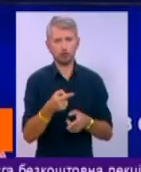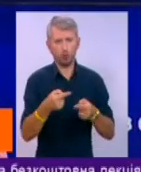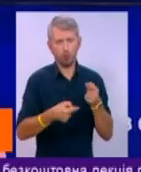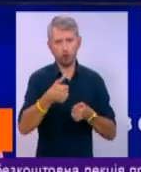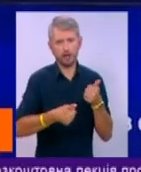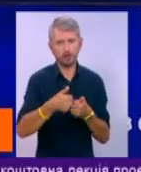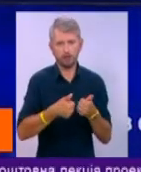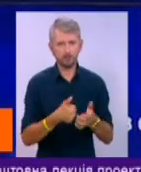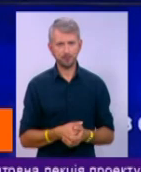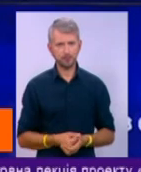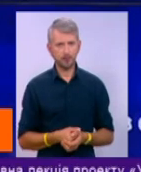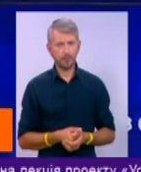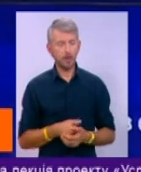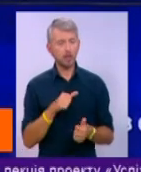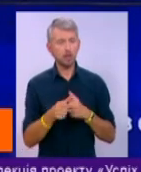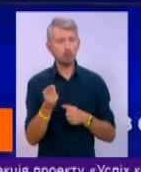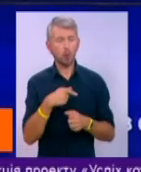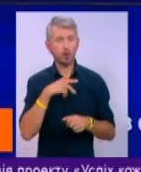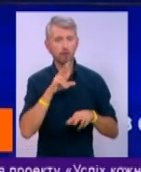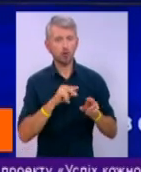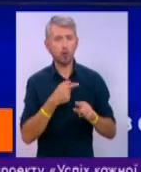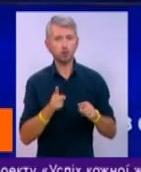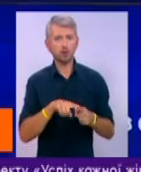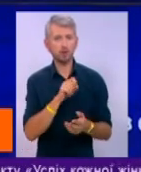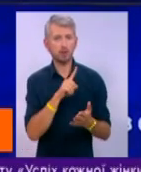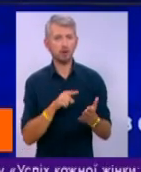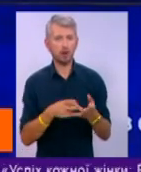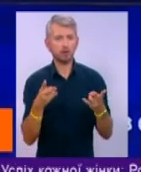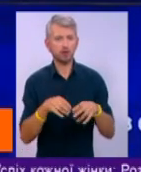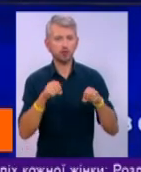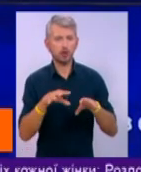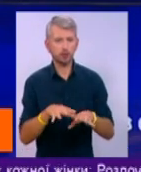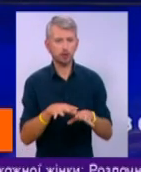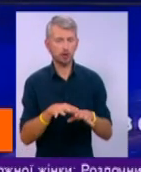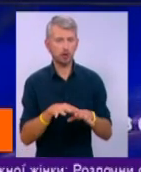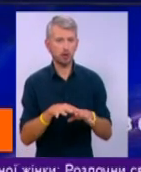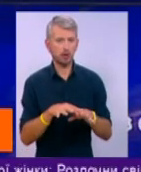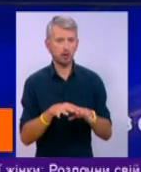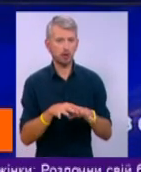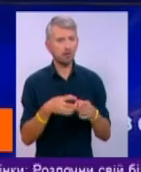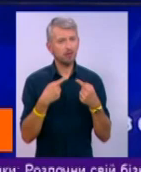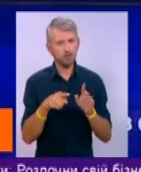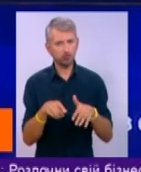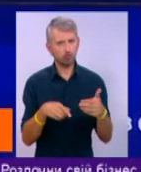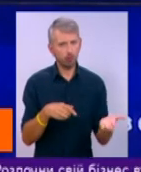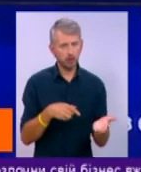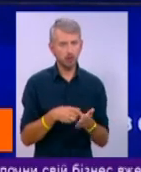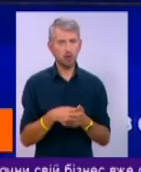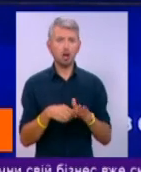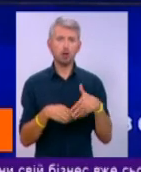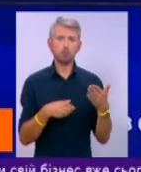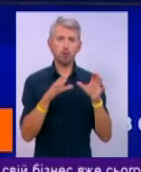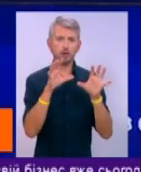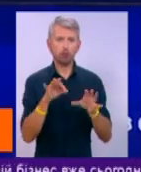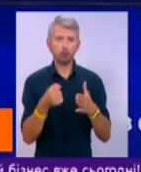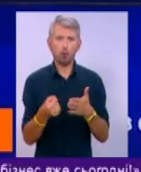опоненти. Крім того, я вважаю, що це питання слід врегульовувати правовим чином довше з іншої сторони, з боку закону